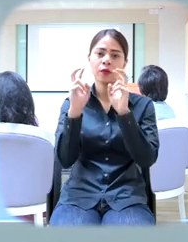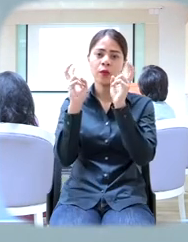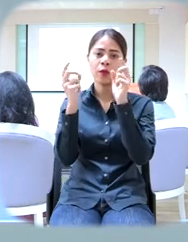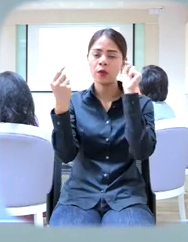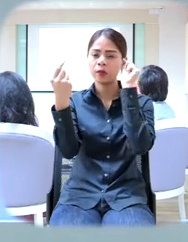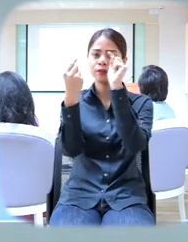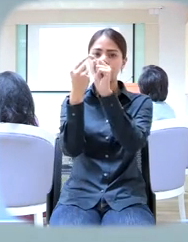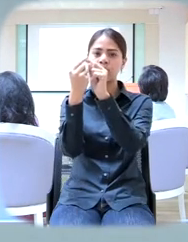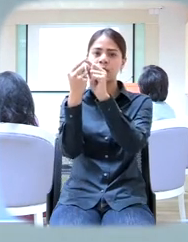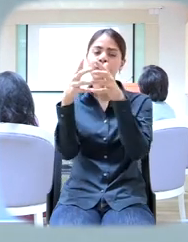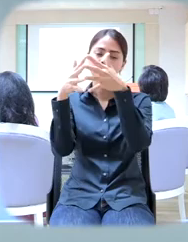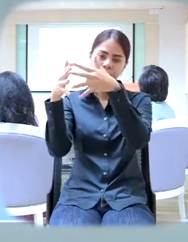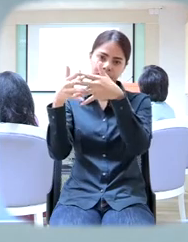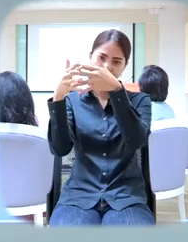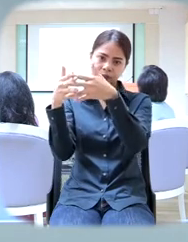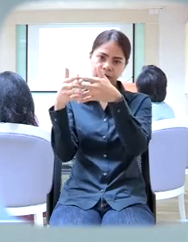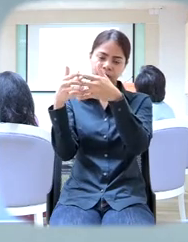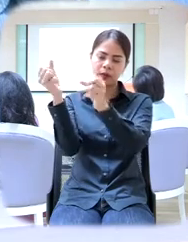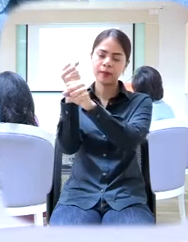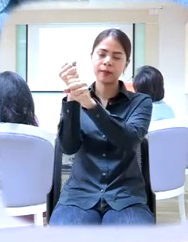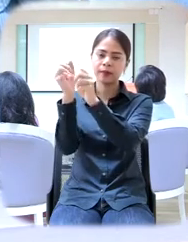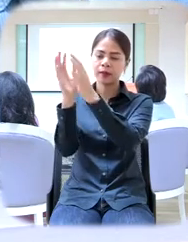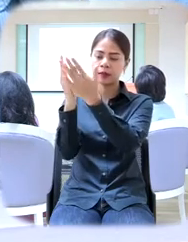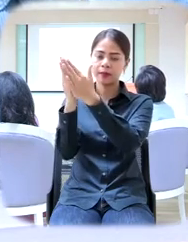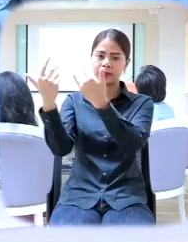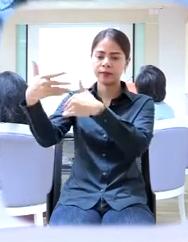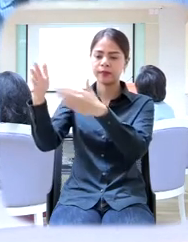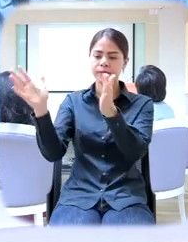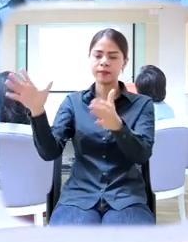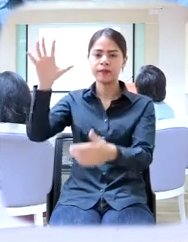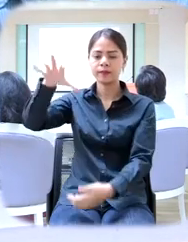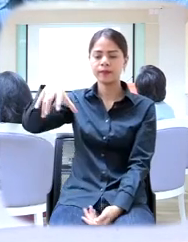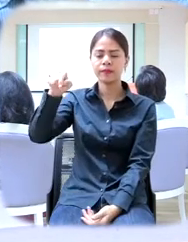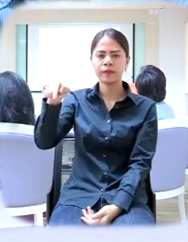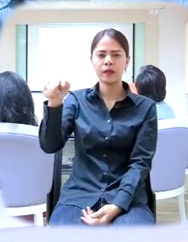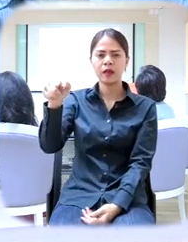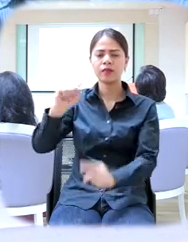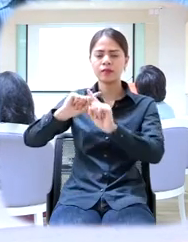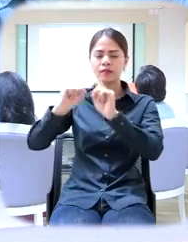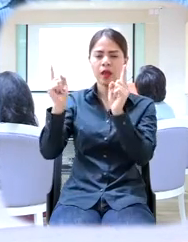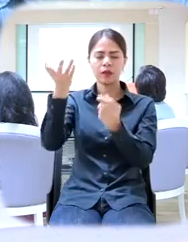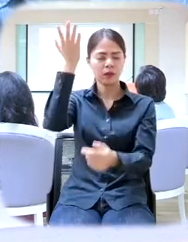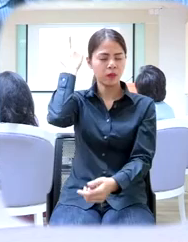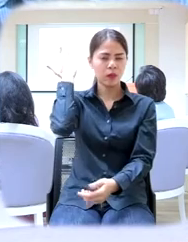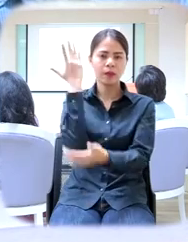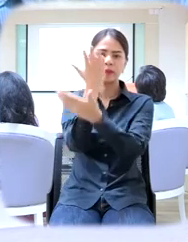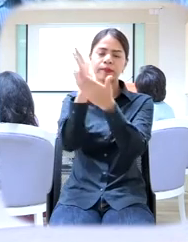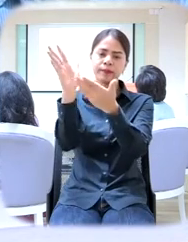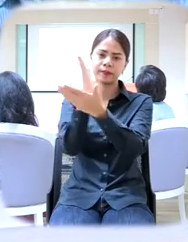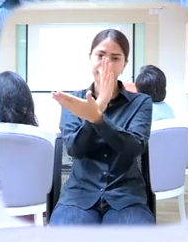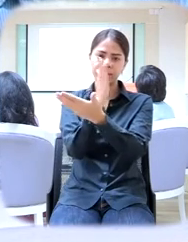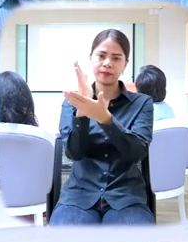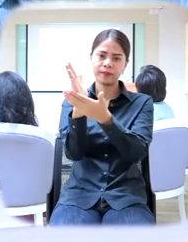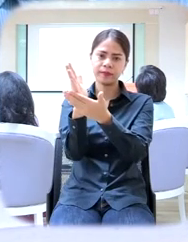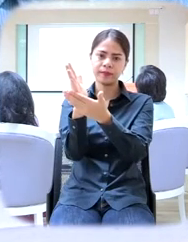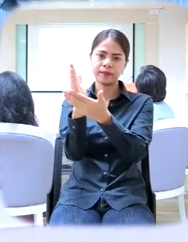ที่ทำนะครับสำหรับห้องสมุดของคองเกรสเนี่ยที่น่าสนใจที่ต่างจากแต่เดิมที่เคยทำมาก็คือแทนที่จะแบ่งโดยการที่เ